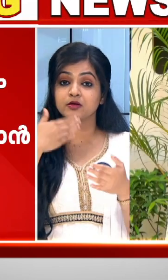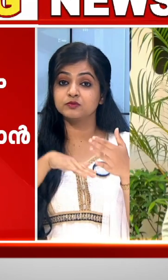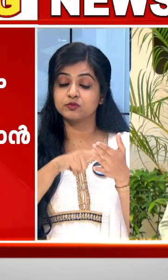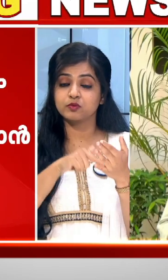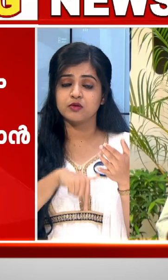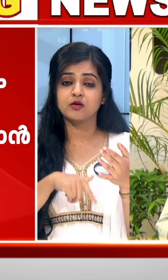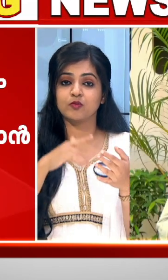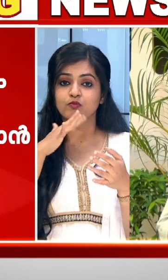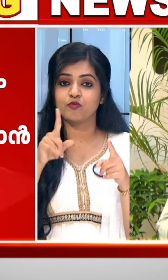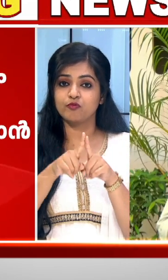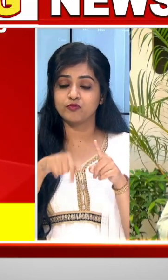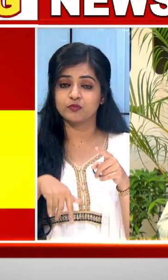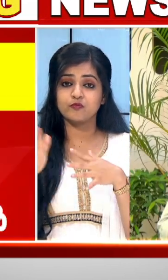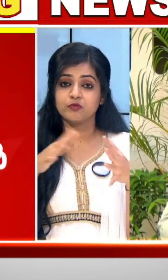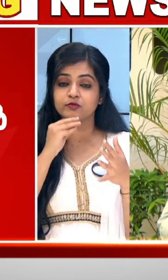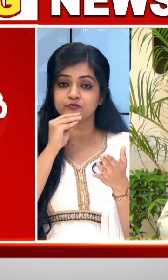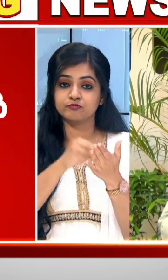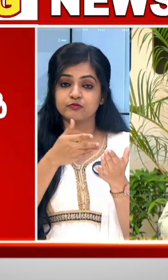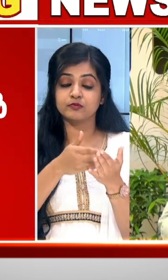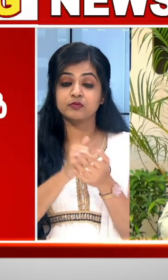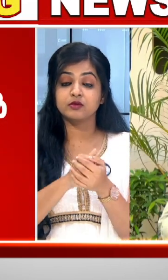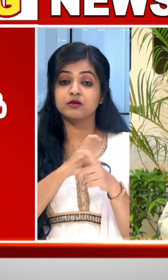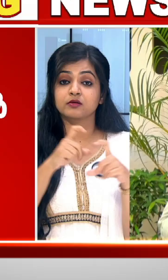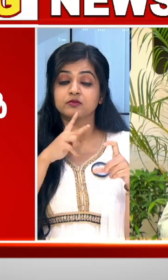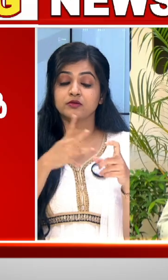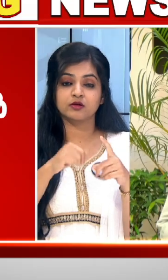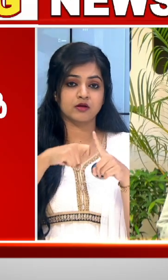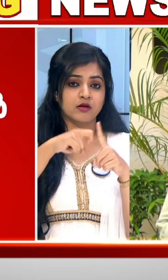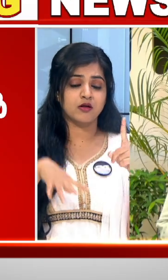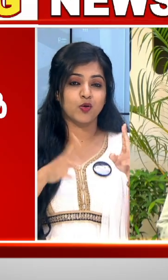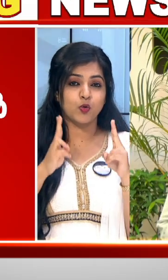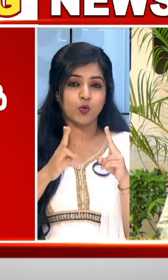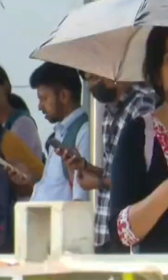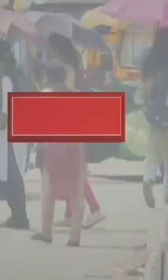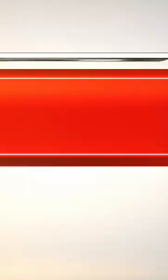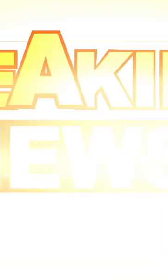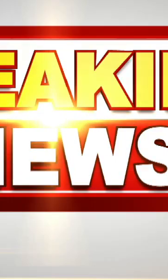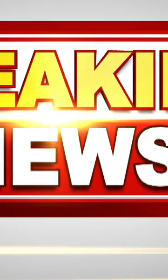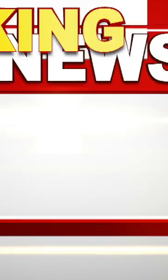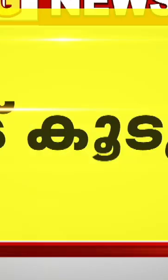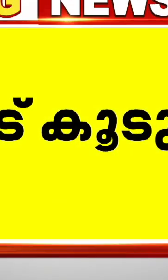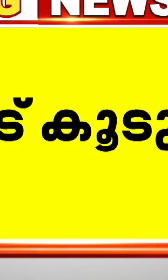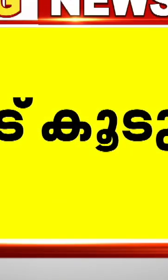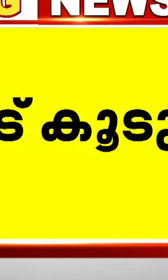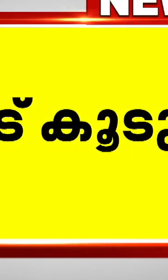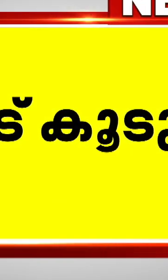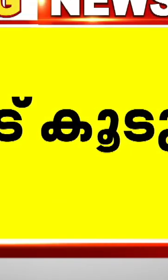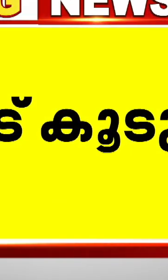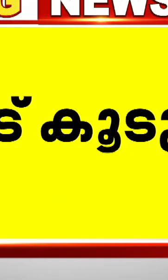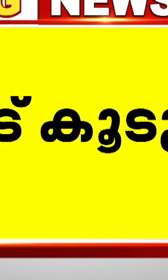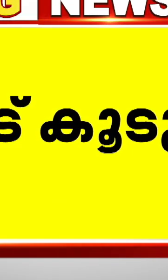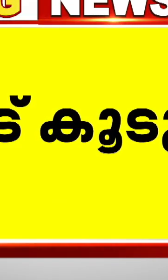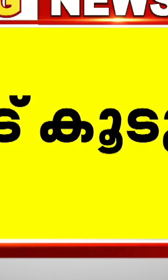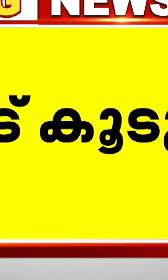പ്രവചനമാണ് ഇപ്പോൾ പുറത്തു വന്നിരിക്കുന്നത്. അതിലവർ വ്യക്തമാക്കുന്നത് കേരളത്തിൽ സാധാരണയിലും കൂടുതൽ ചൂട് മാർച്ച് മാസത്തിൽ അനുഭവപ്പെടാൻ സാധ്യതയുണ്ട് എന്നാണ്. വേനൽ മഴ